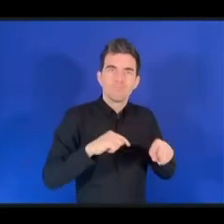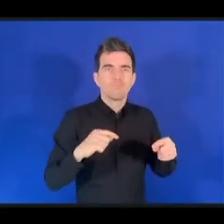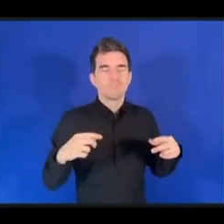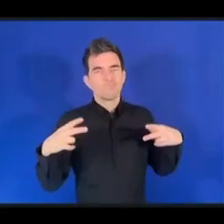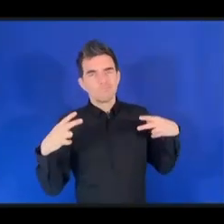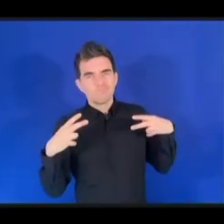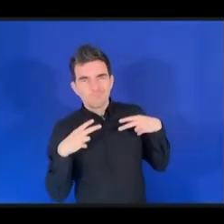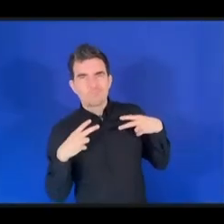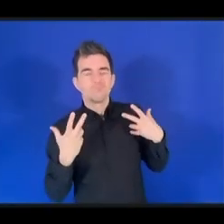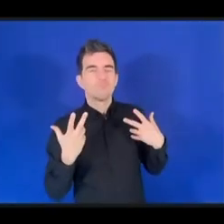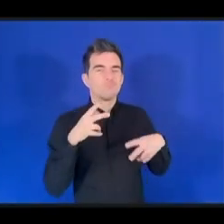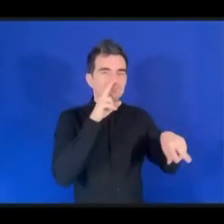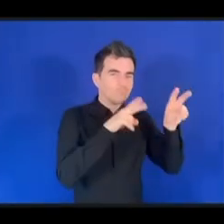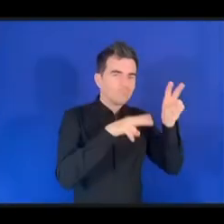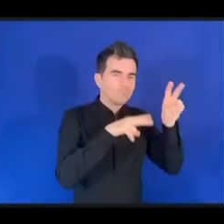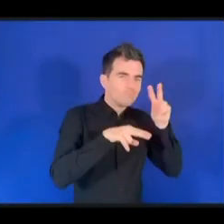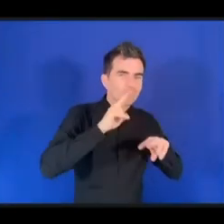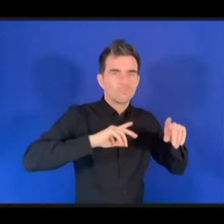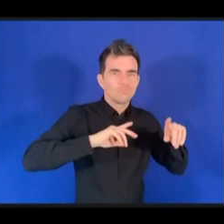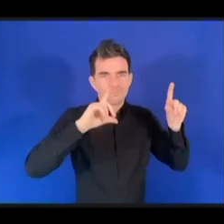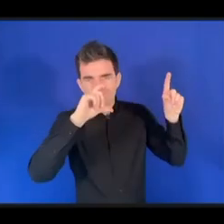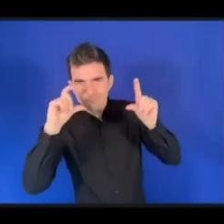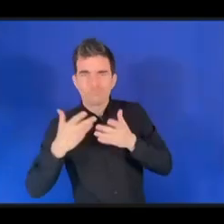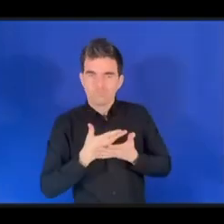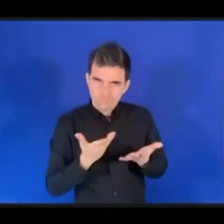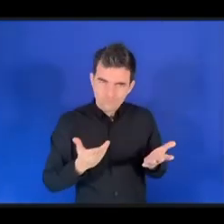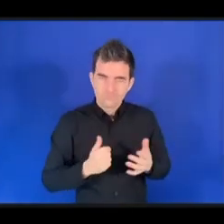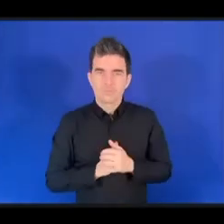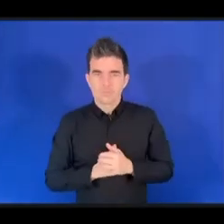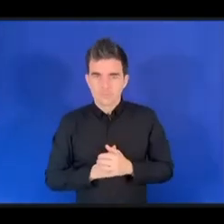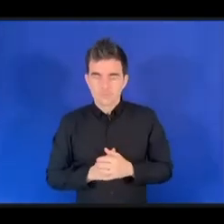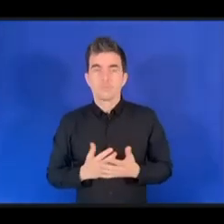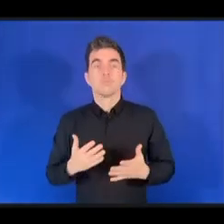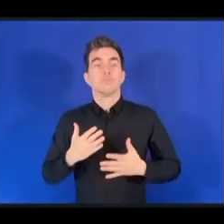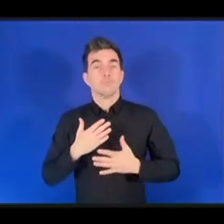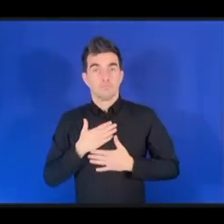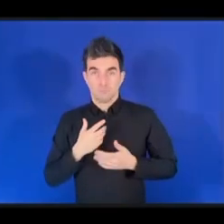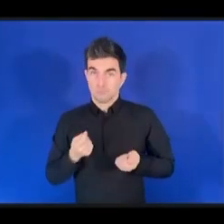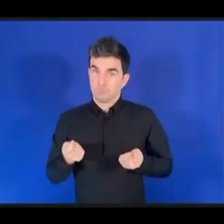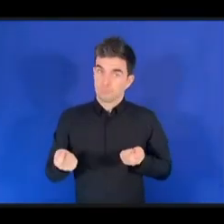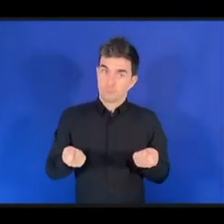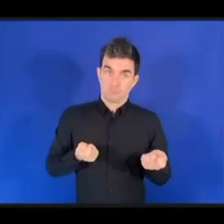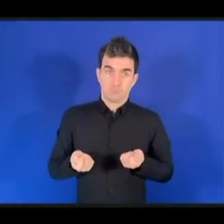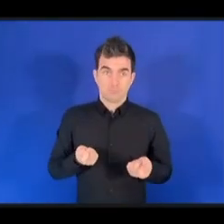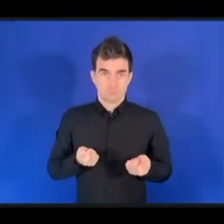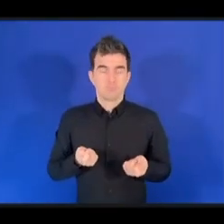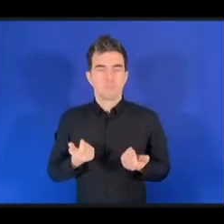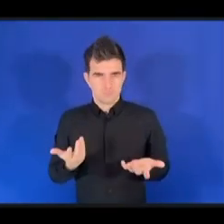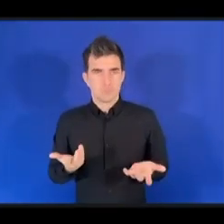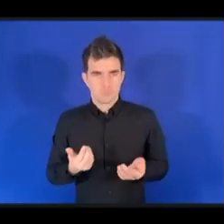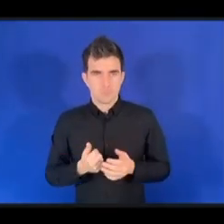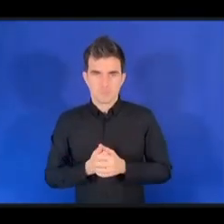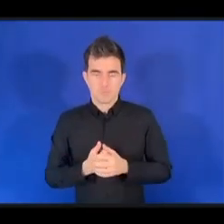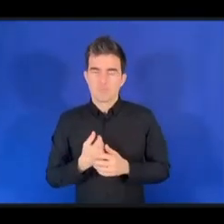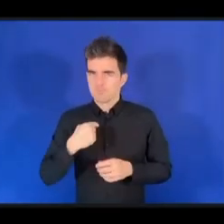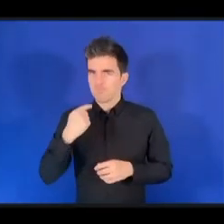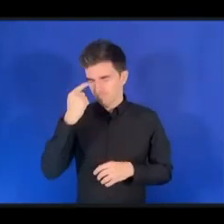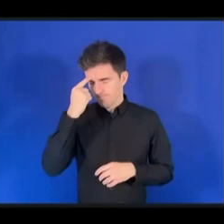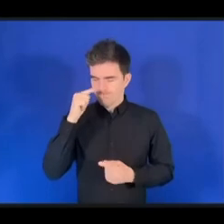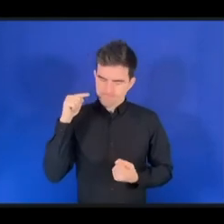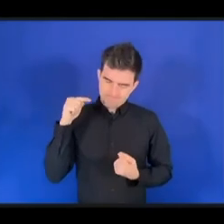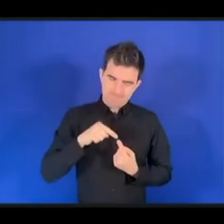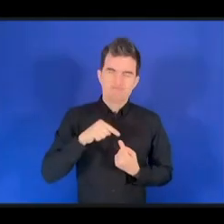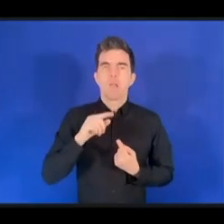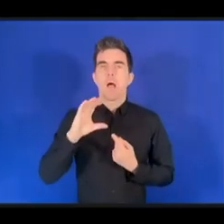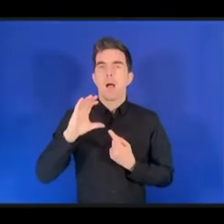そして物づくりさらにイノベーションだと思います例えば千年を